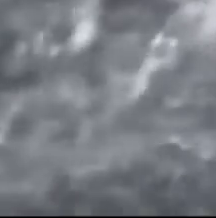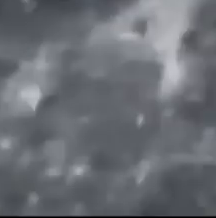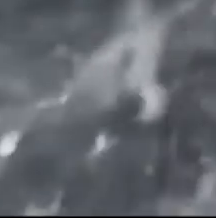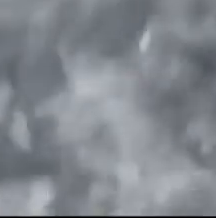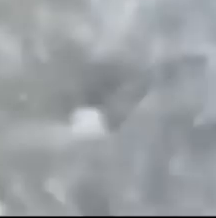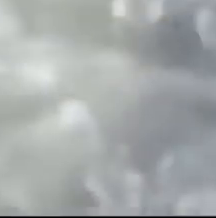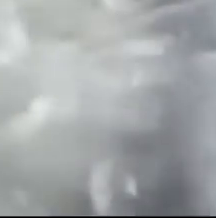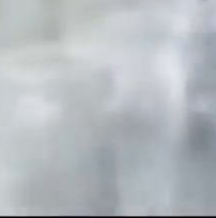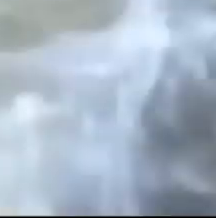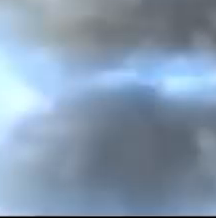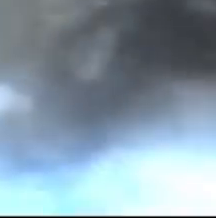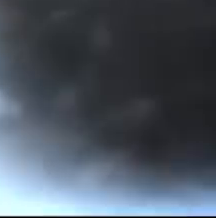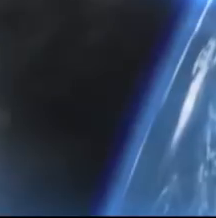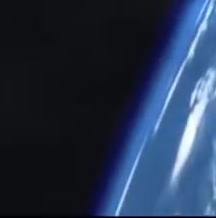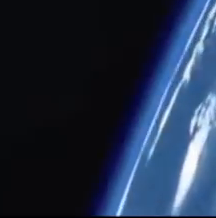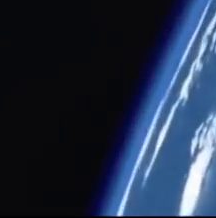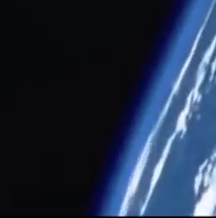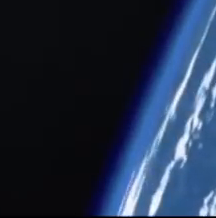መጠለያዬ፣ ውበቴን